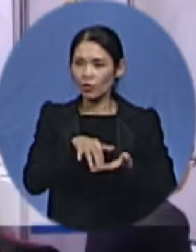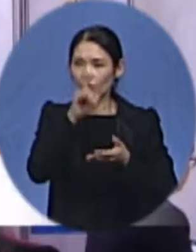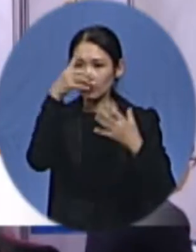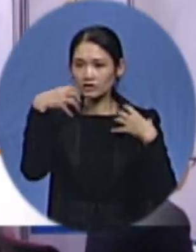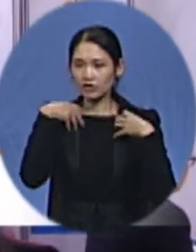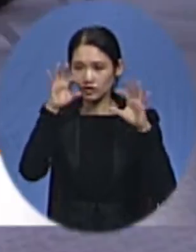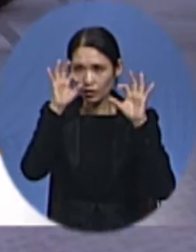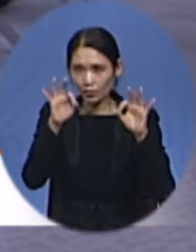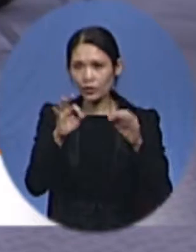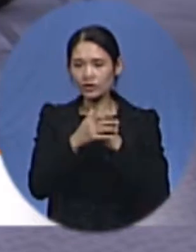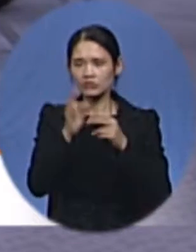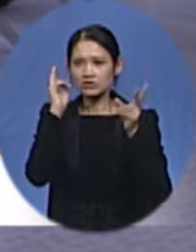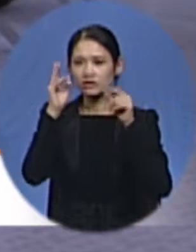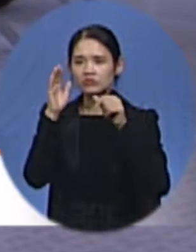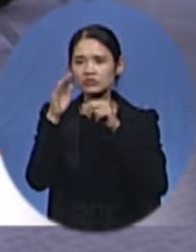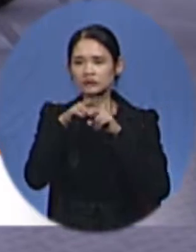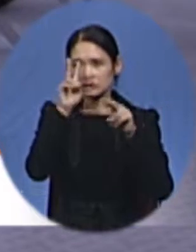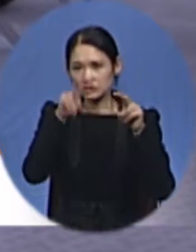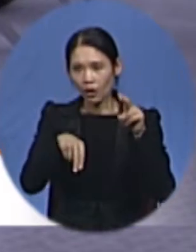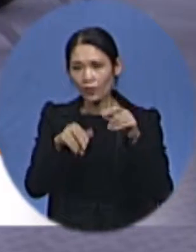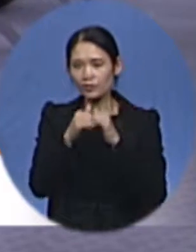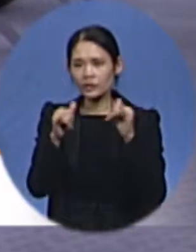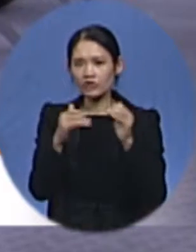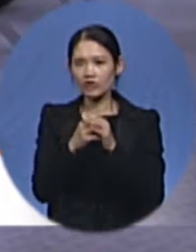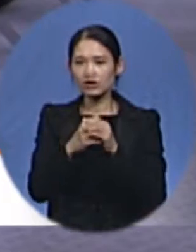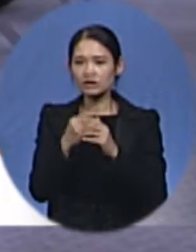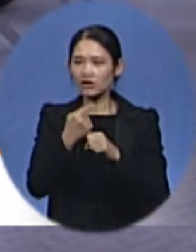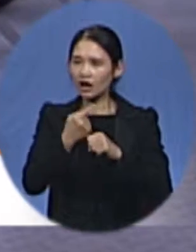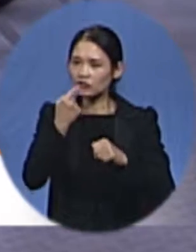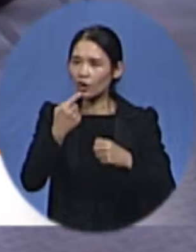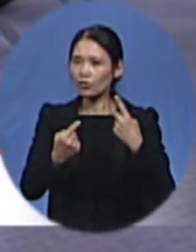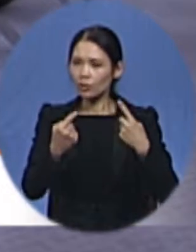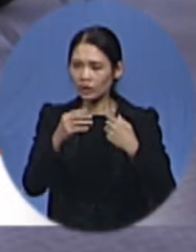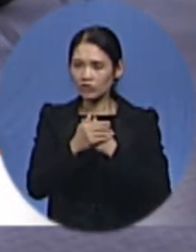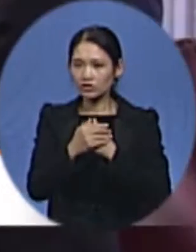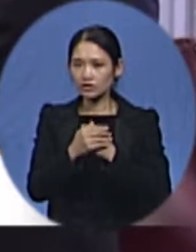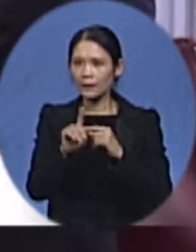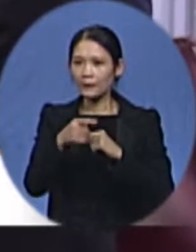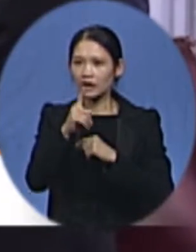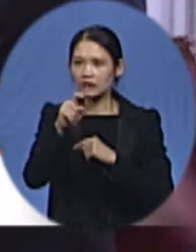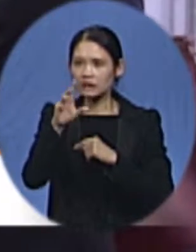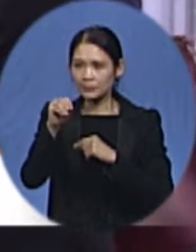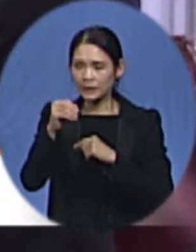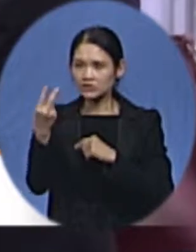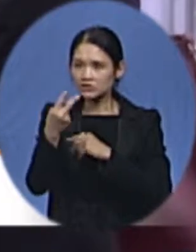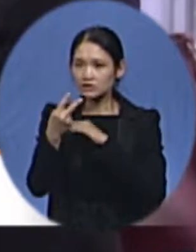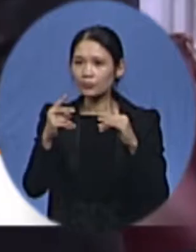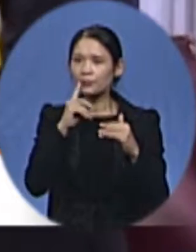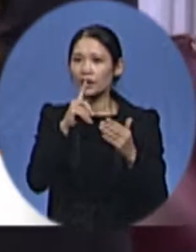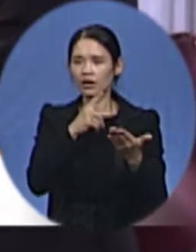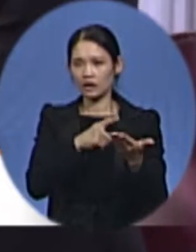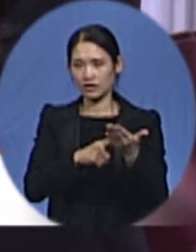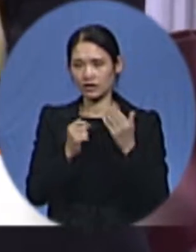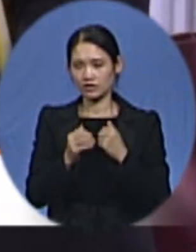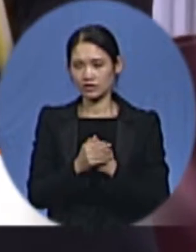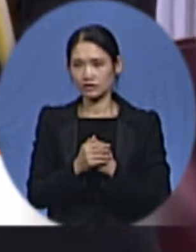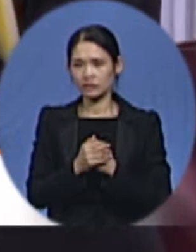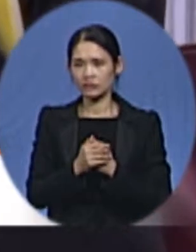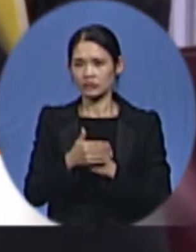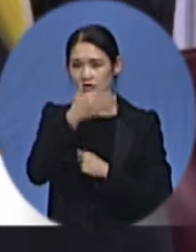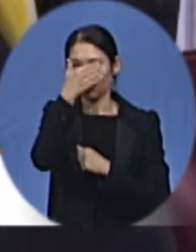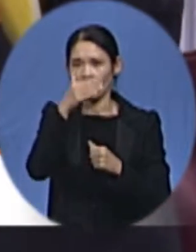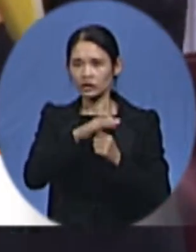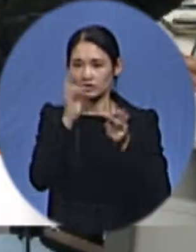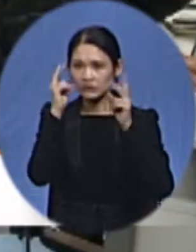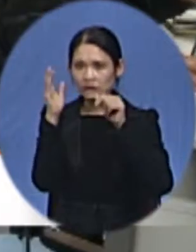통계청은 지난해 실업자가 1년 전보다 3만 6천 명 증가한 101만 2천 명이라고 밝혔습니다. 또한